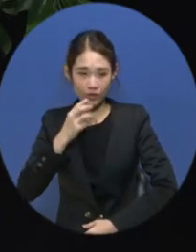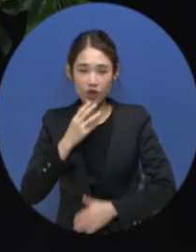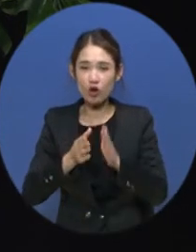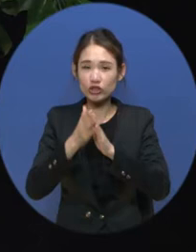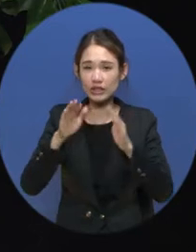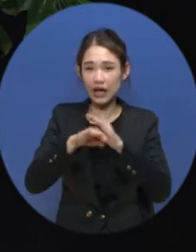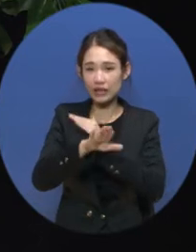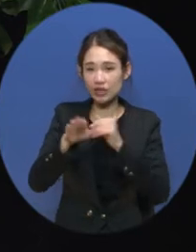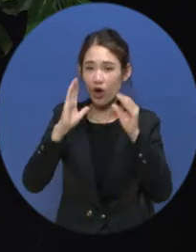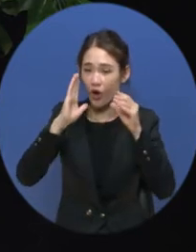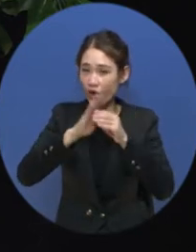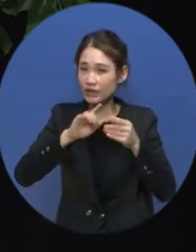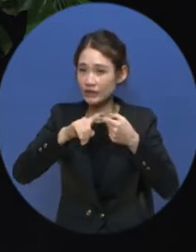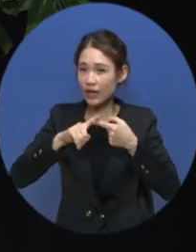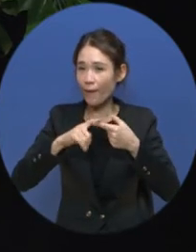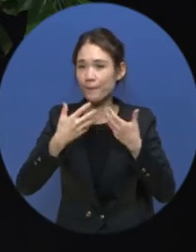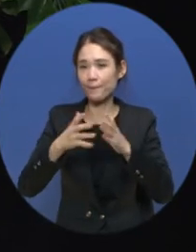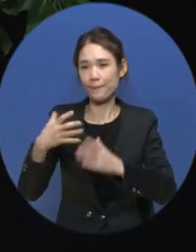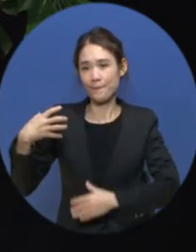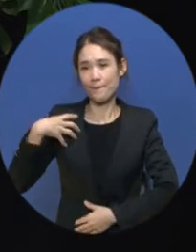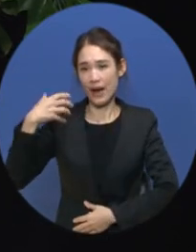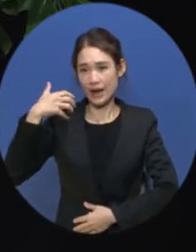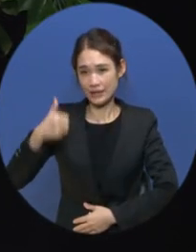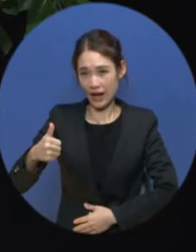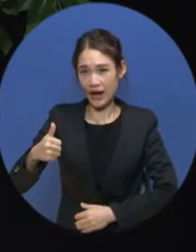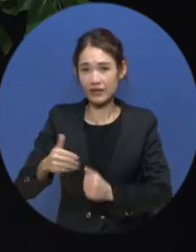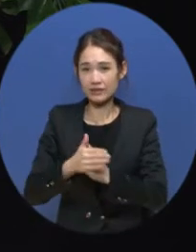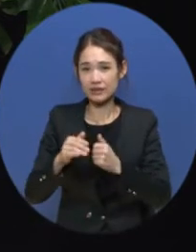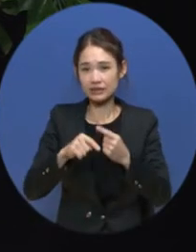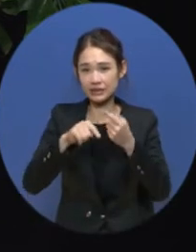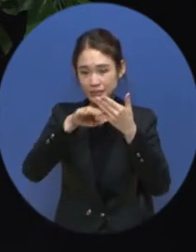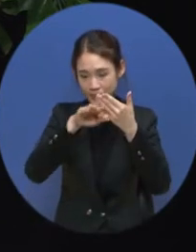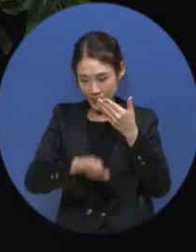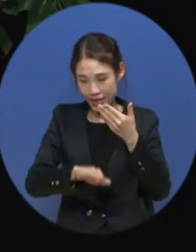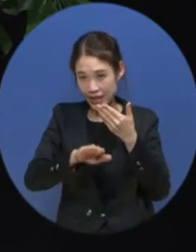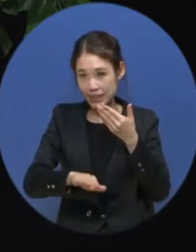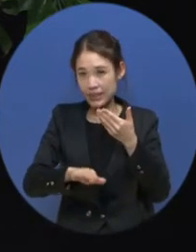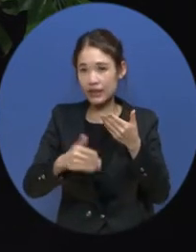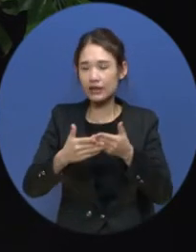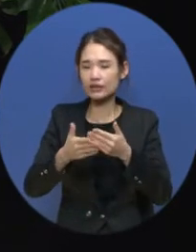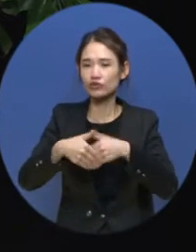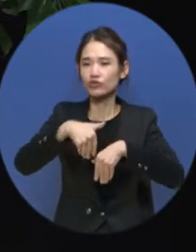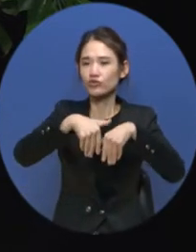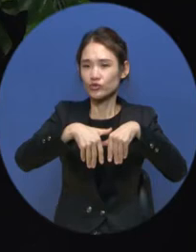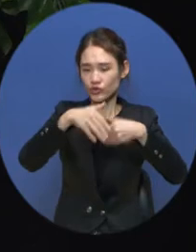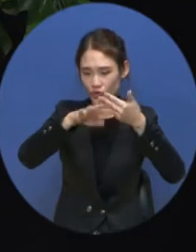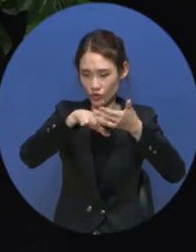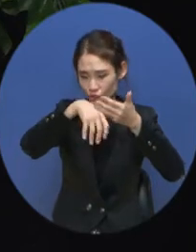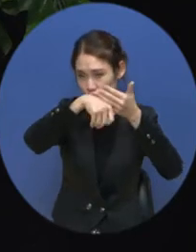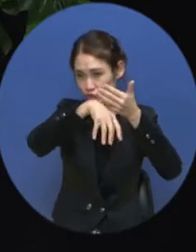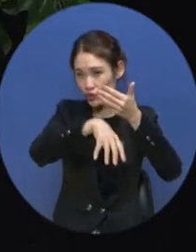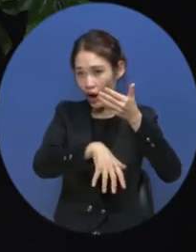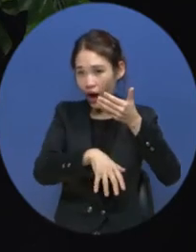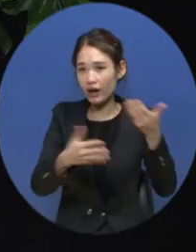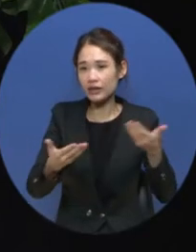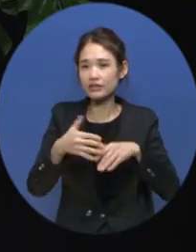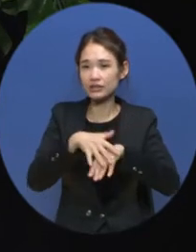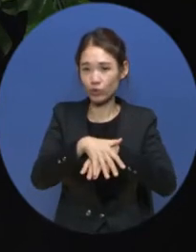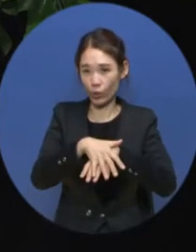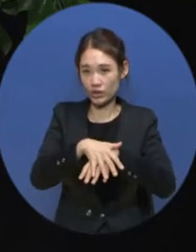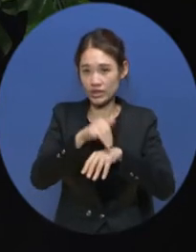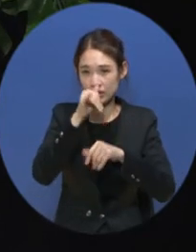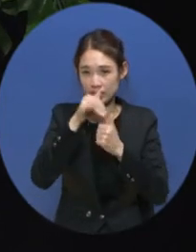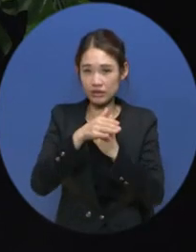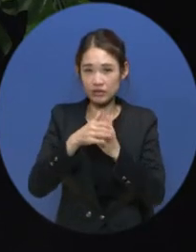연합회 가정어린이집 회장이니까 네. 시의 바로 밑에 있는 그런 수직적인 조직이라고 할 수 있겠습니다. 뭐 일은